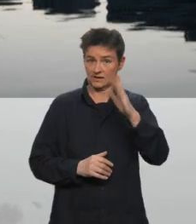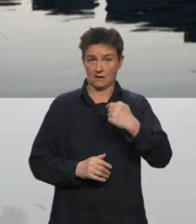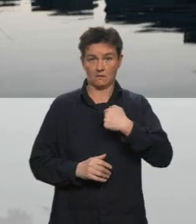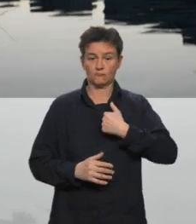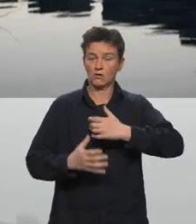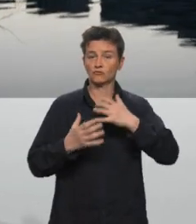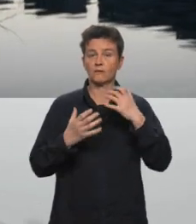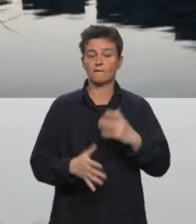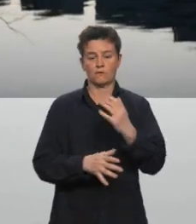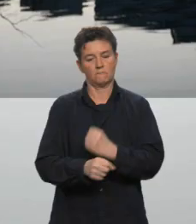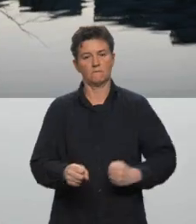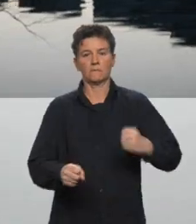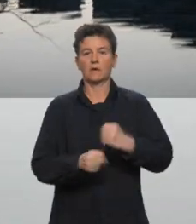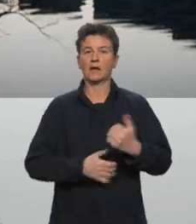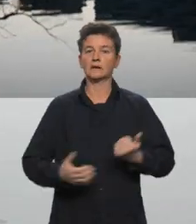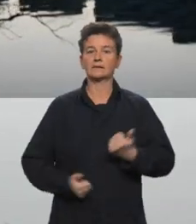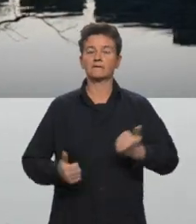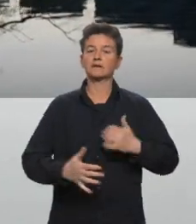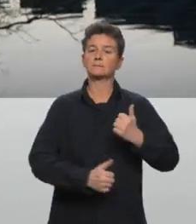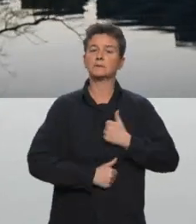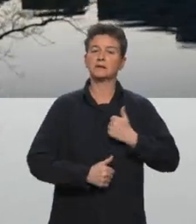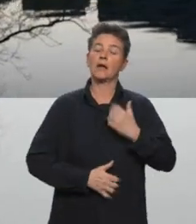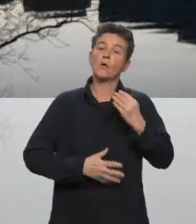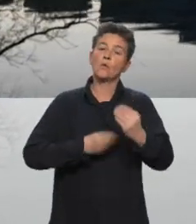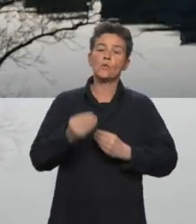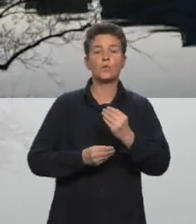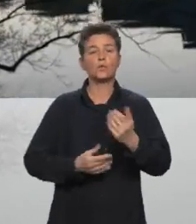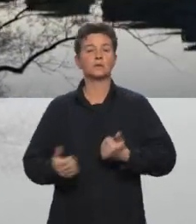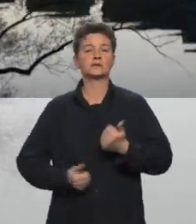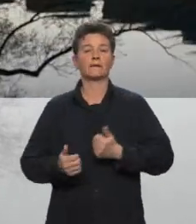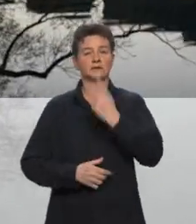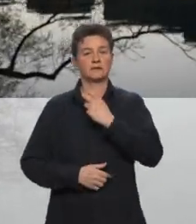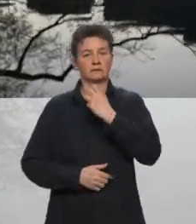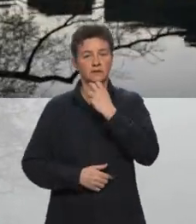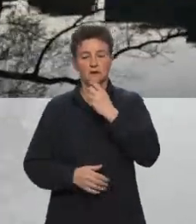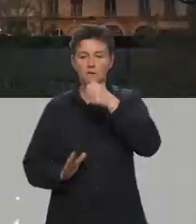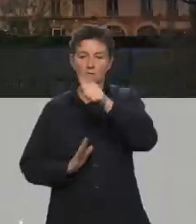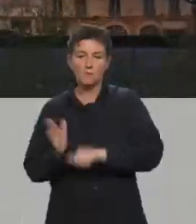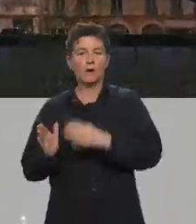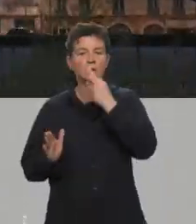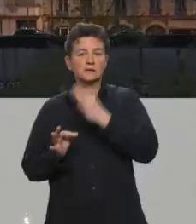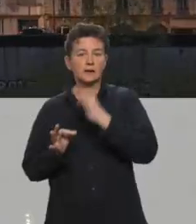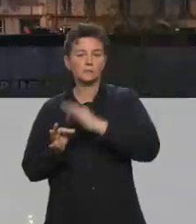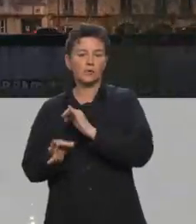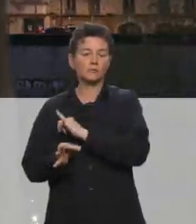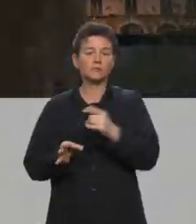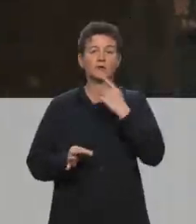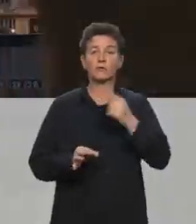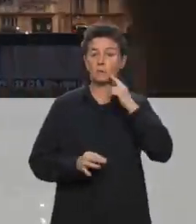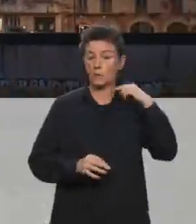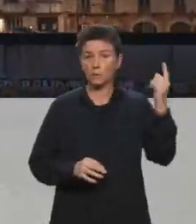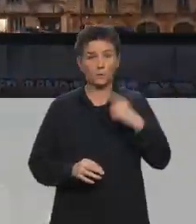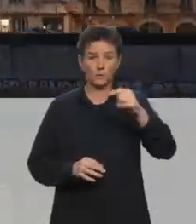souhaite instaurer un service militaire ou civil de septembre à juin pour toutes et